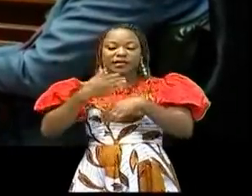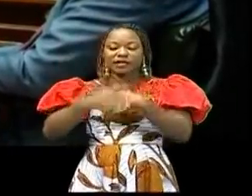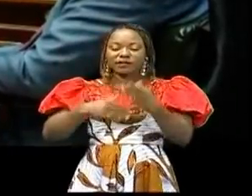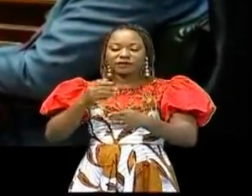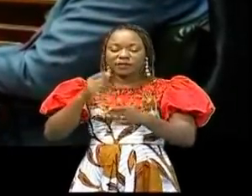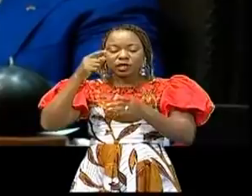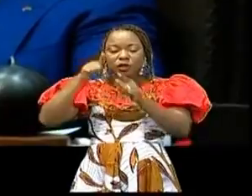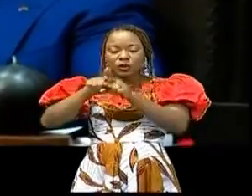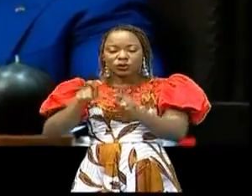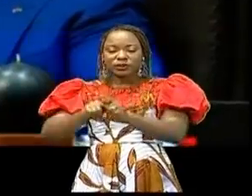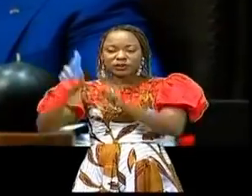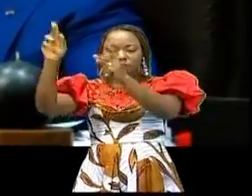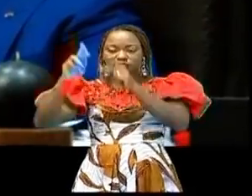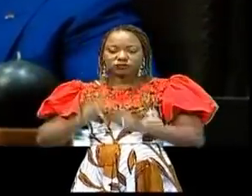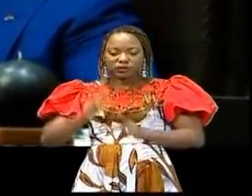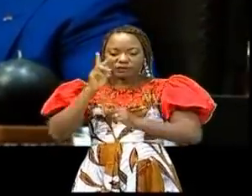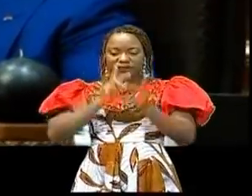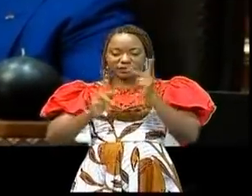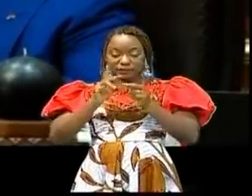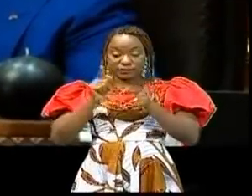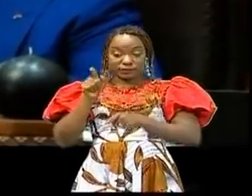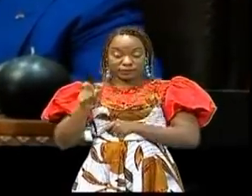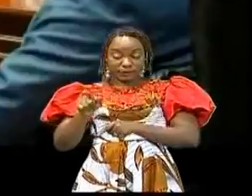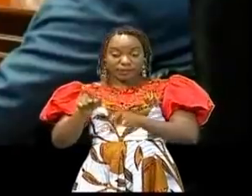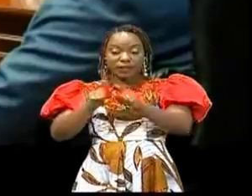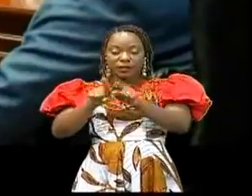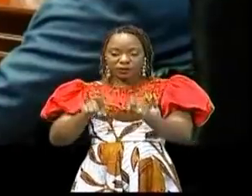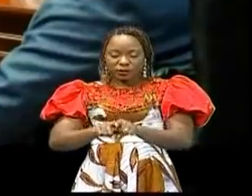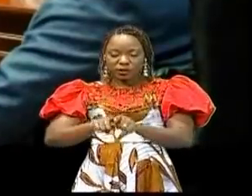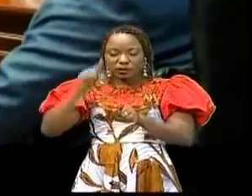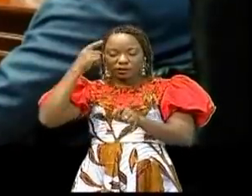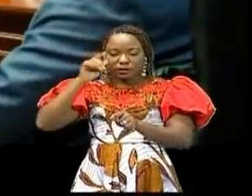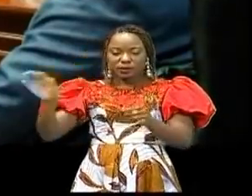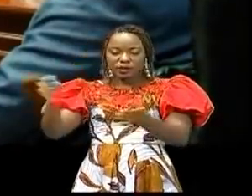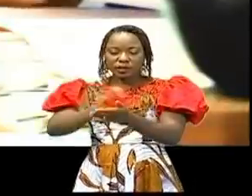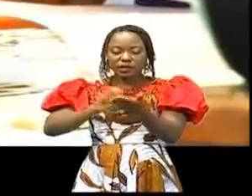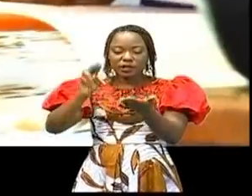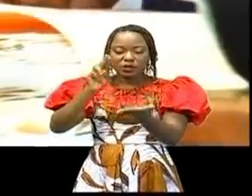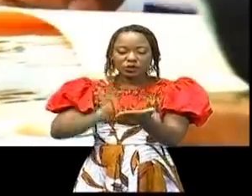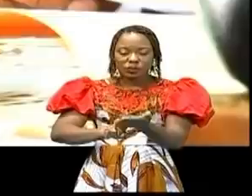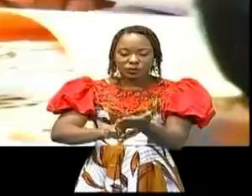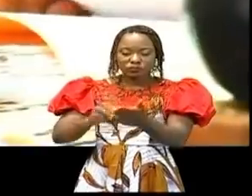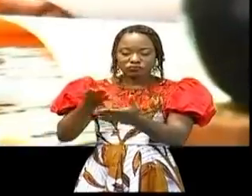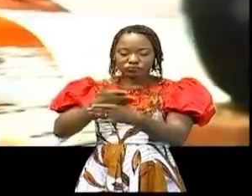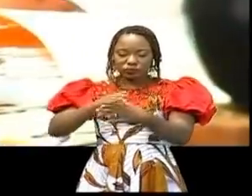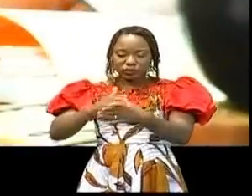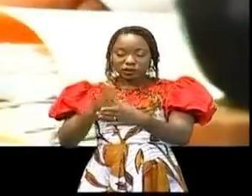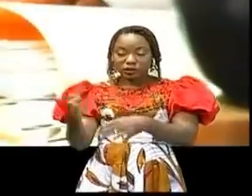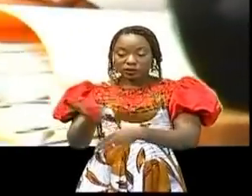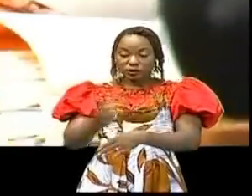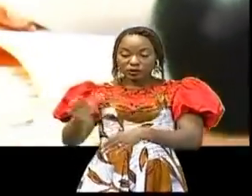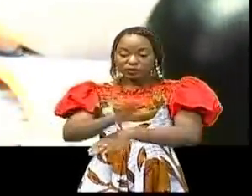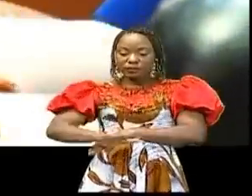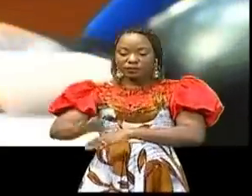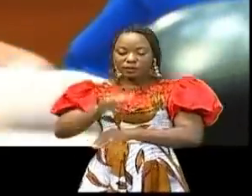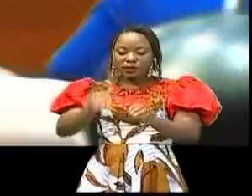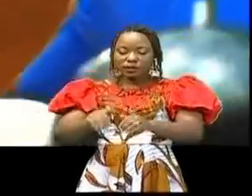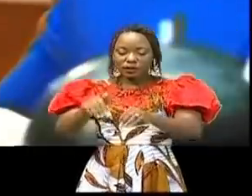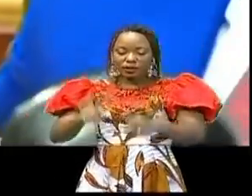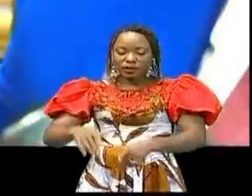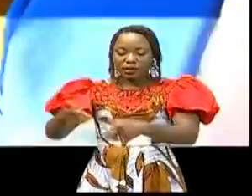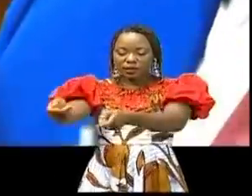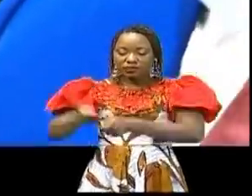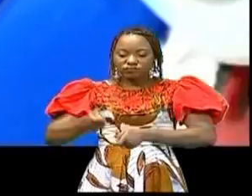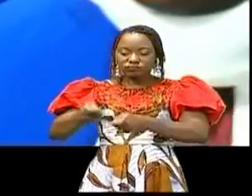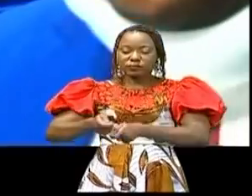de sa visite à Nairobi, matérialisé par l'accord de coopération bilatérale sur l'agriculture, la pêche et